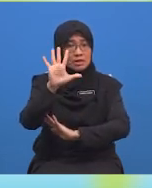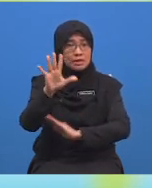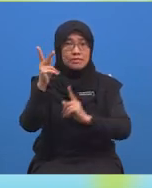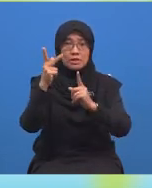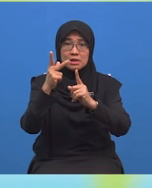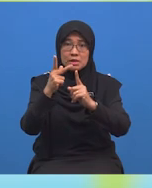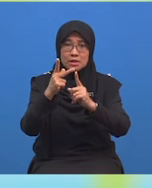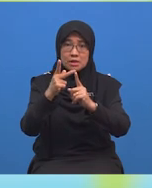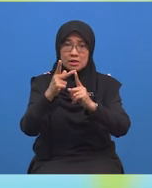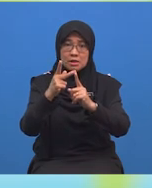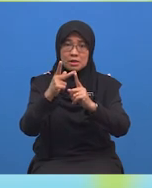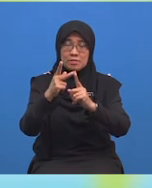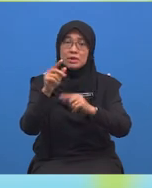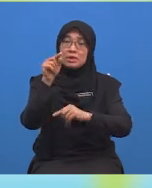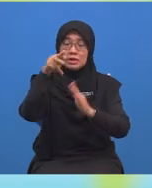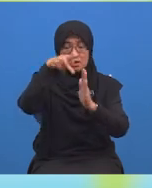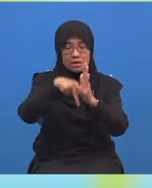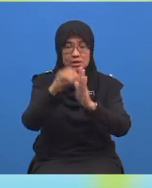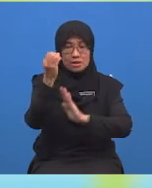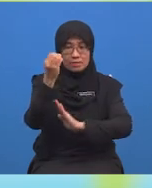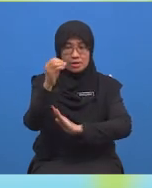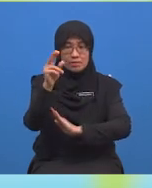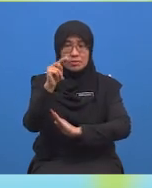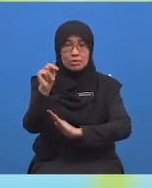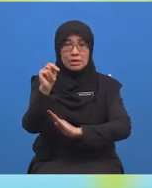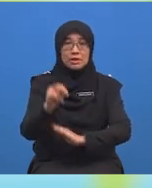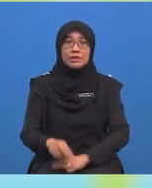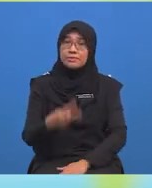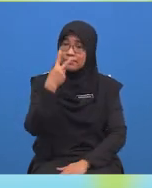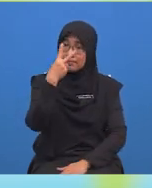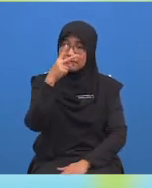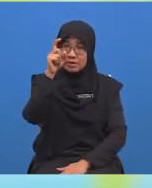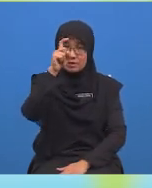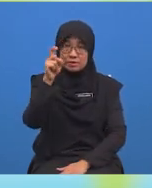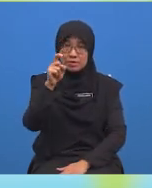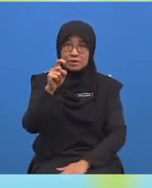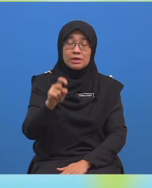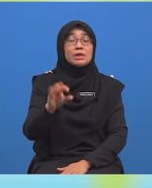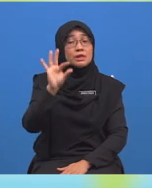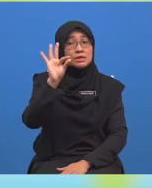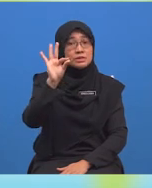4,585 kepada perpuluhan. Lihat semula soalan.